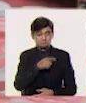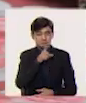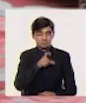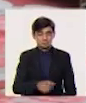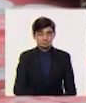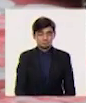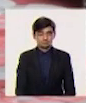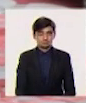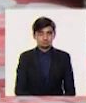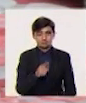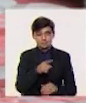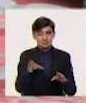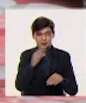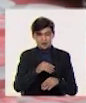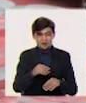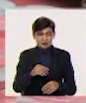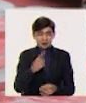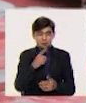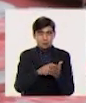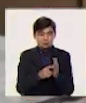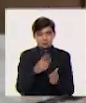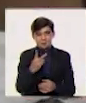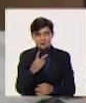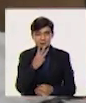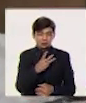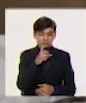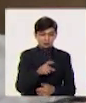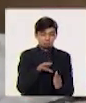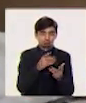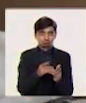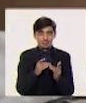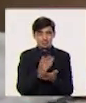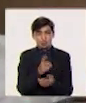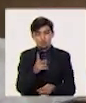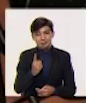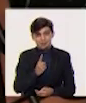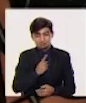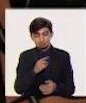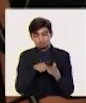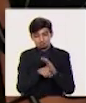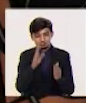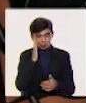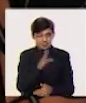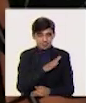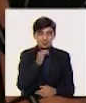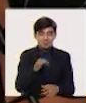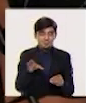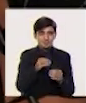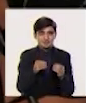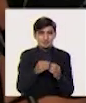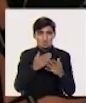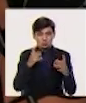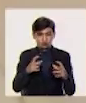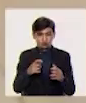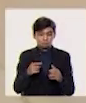кетті. Мұндағы жандар әр бөлмеде 2-ден 3-тен орналасқан, жалғыз тұратындары да бар. Осы жерде жарасым тауып қосылған 10-ға тарта жұп